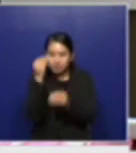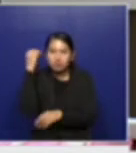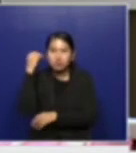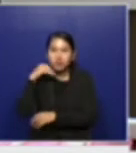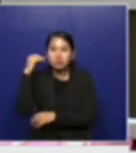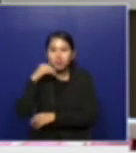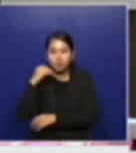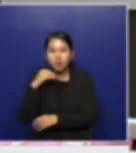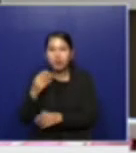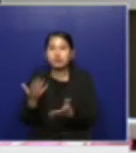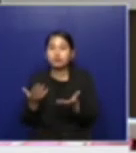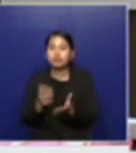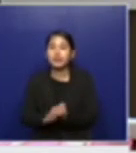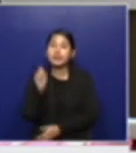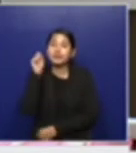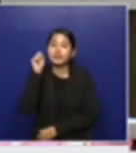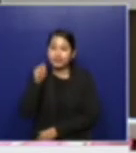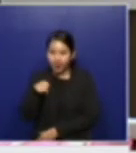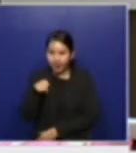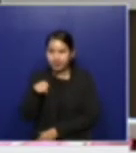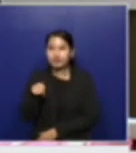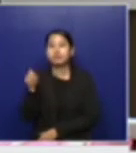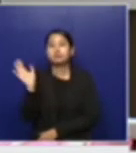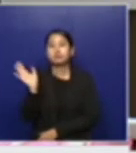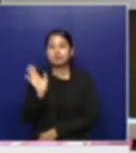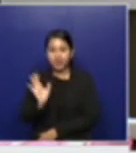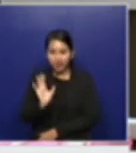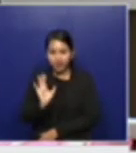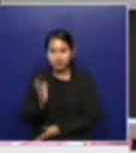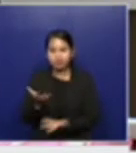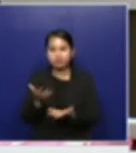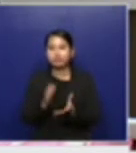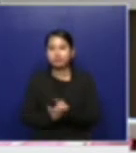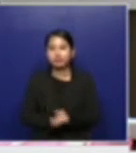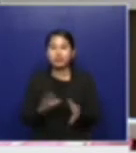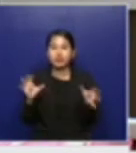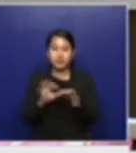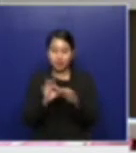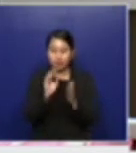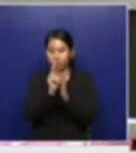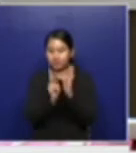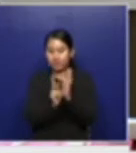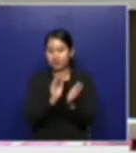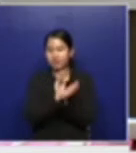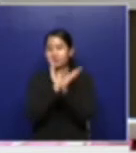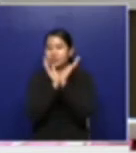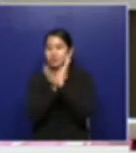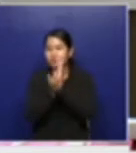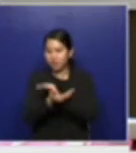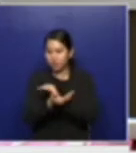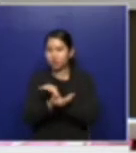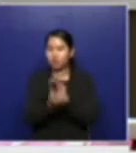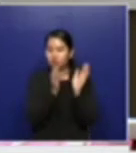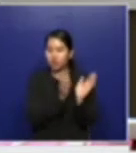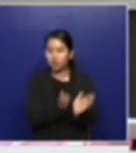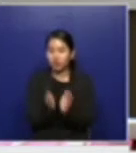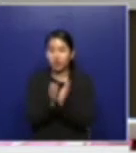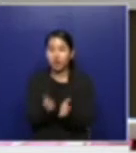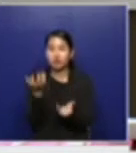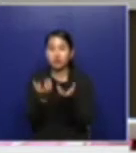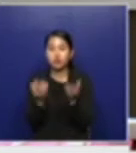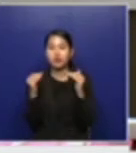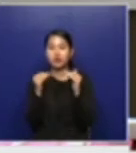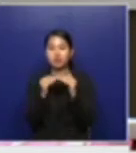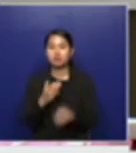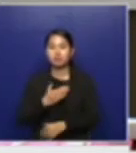คำตอบใช่หรือไม่ใช่กับเรื่องของการปฏิรูปกฎหมายและกระบวนปฏิรูปกระบวนการยุติธรรมผม